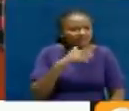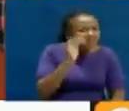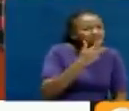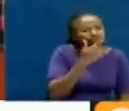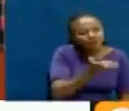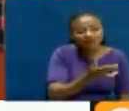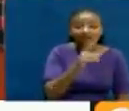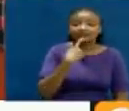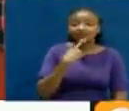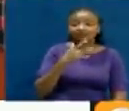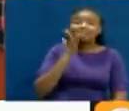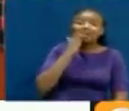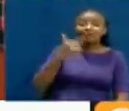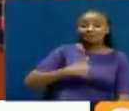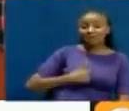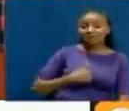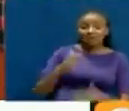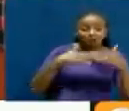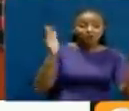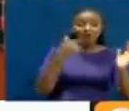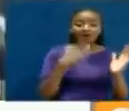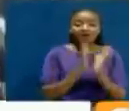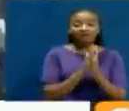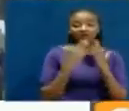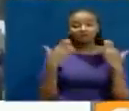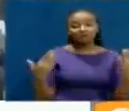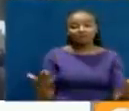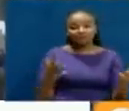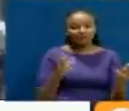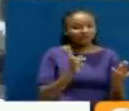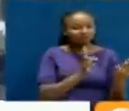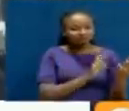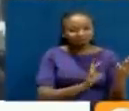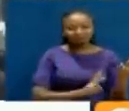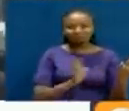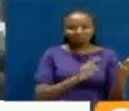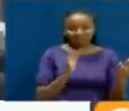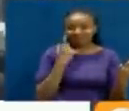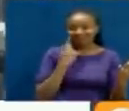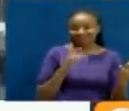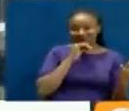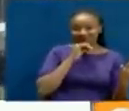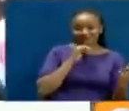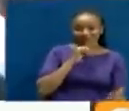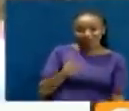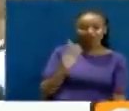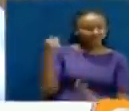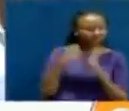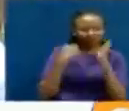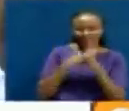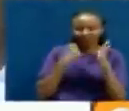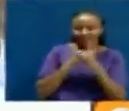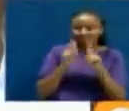Alan? Unafanya nini? Kufungua napata niko na kitabu. The effort has clearly paid off. And as his